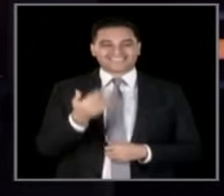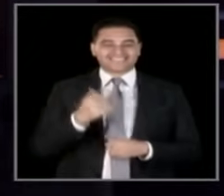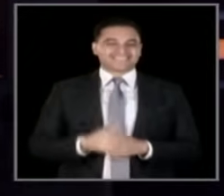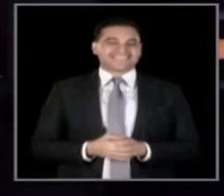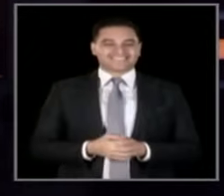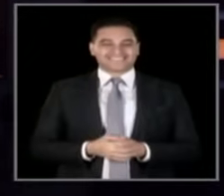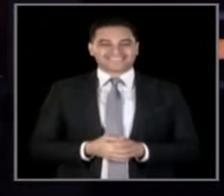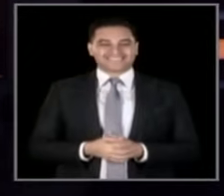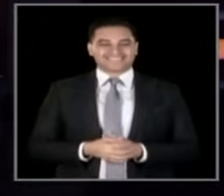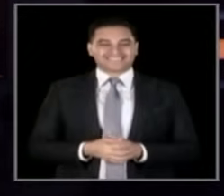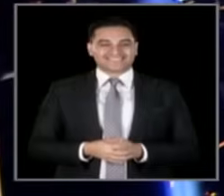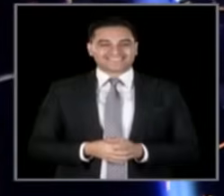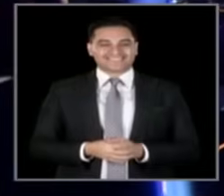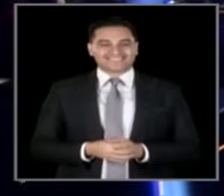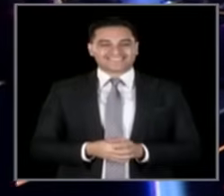هنا على طول